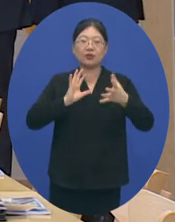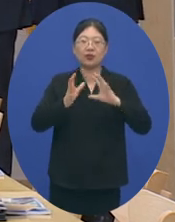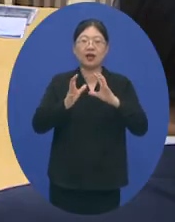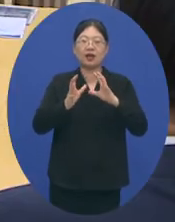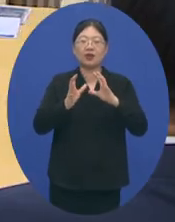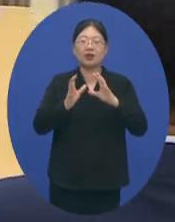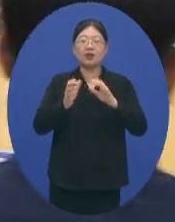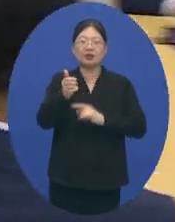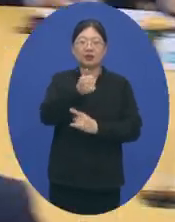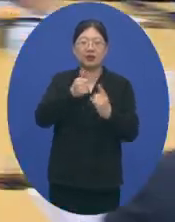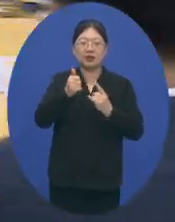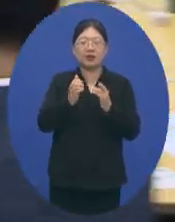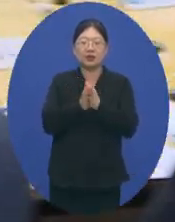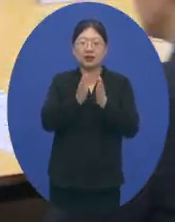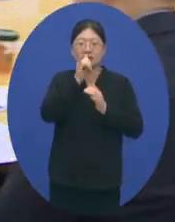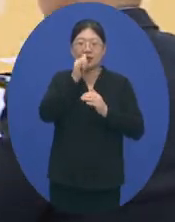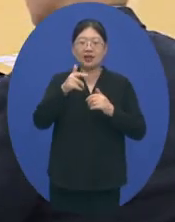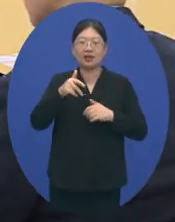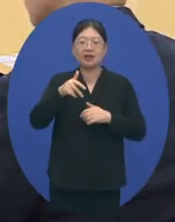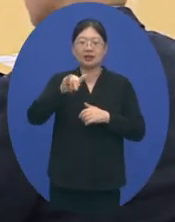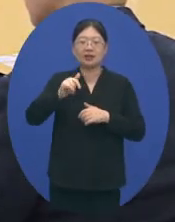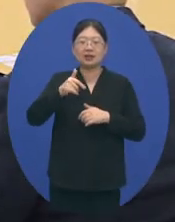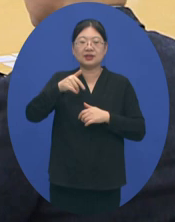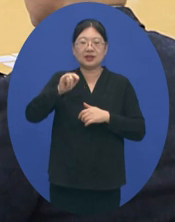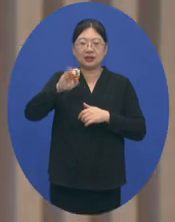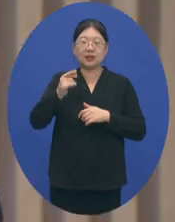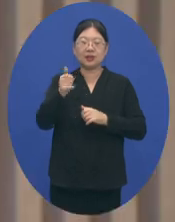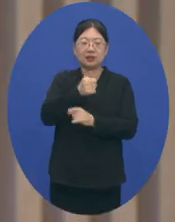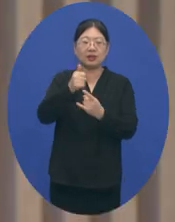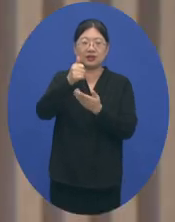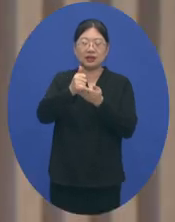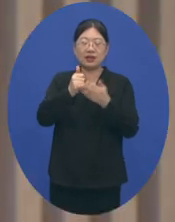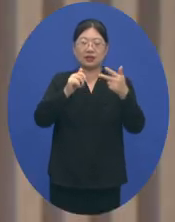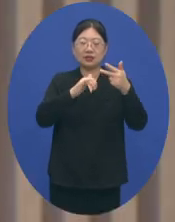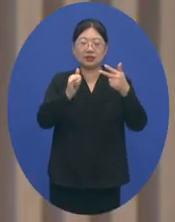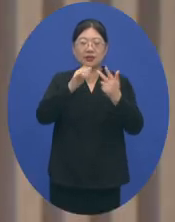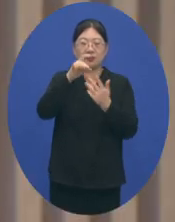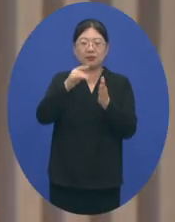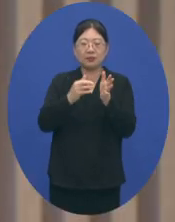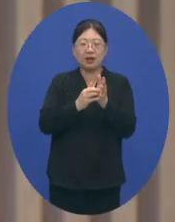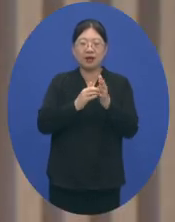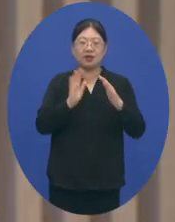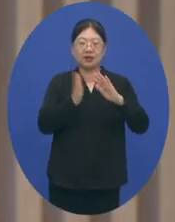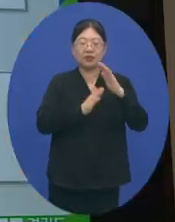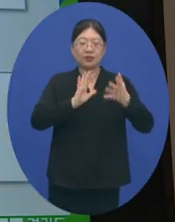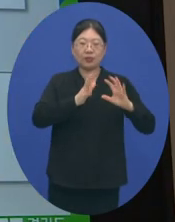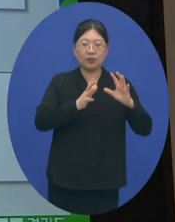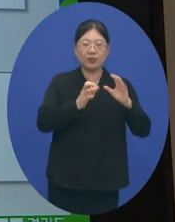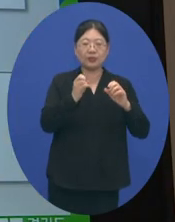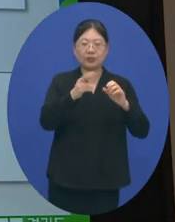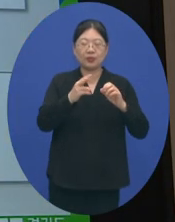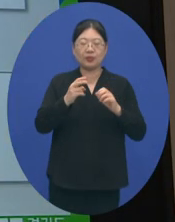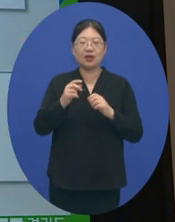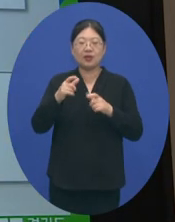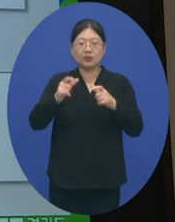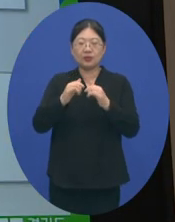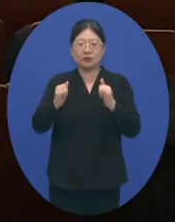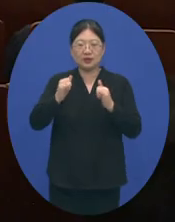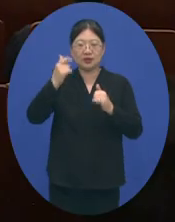가동됐습니다. 진세혁 위원장 등 7명을 위촉하고 본격적인 공론화 운영과 홍보, 도민 여론 수렴에